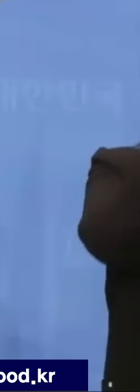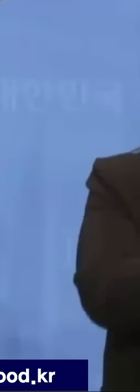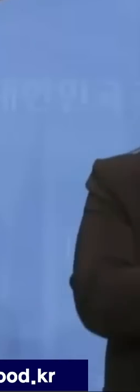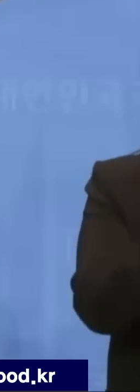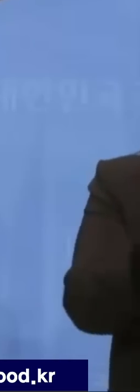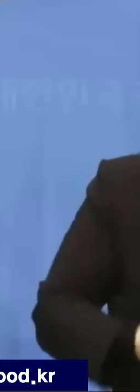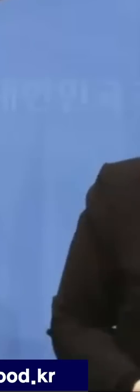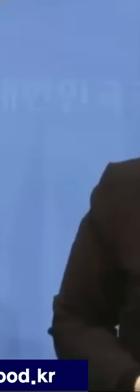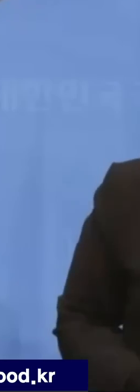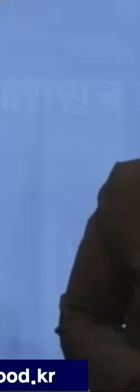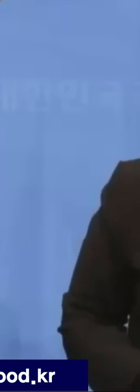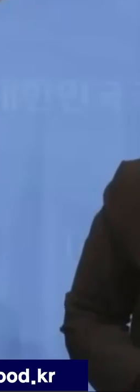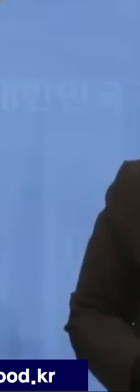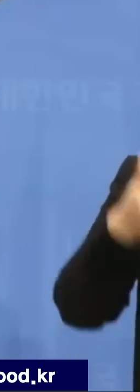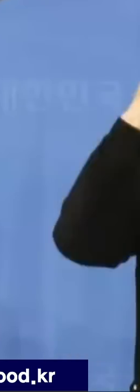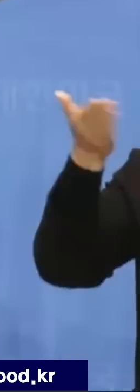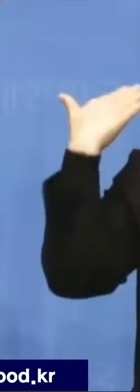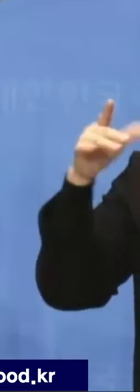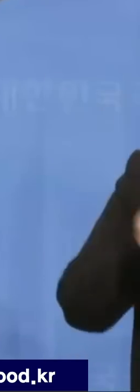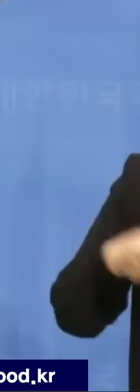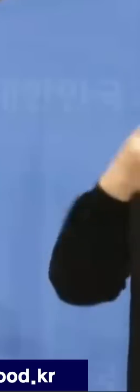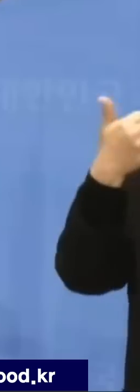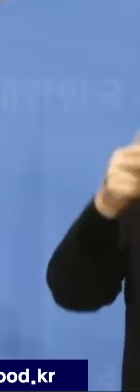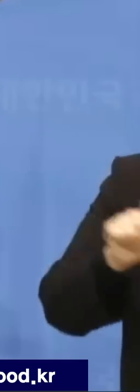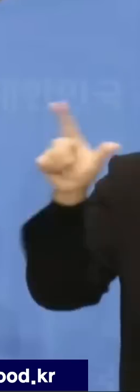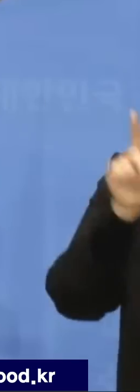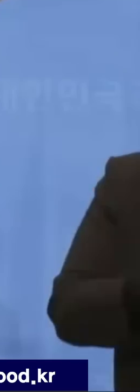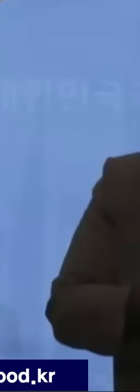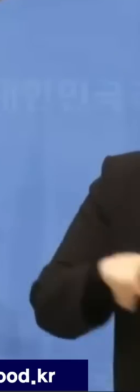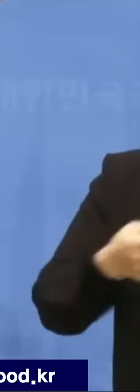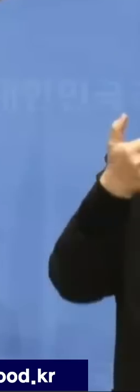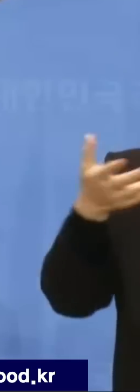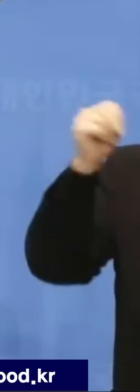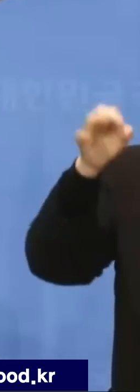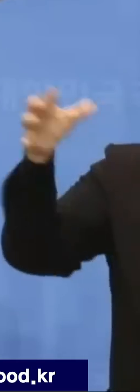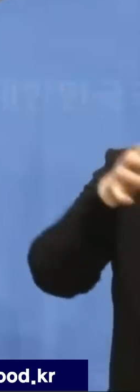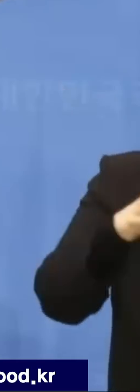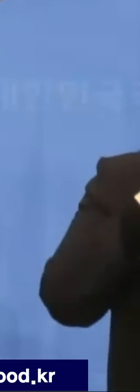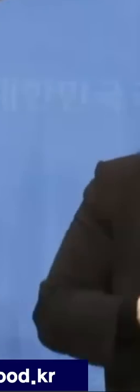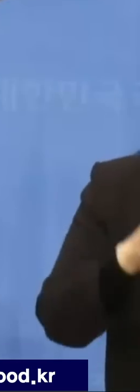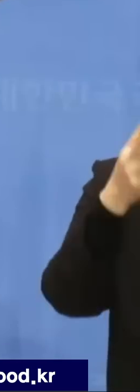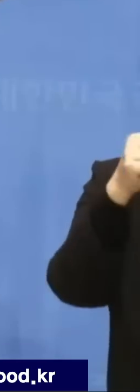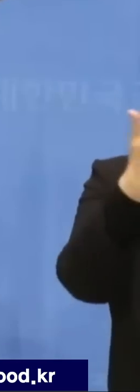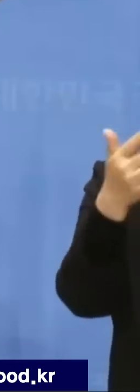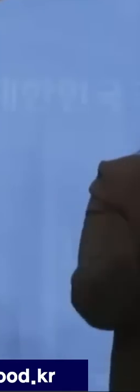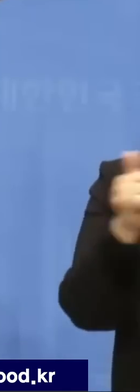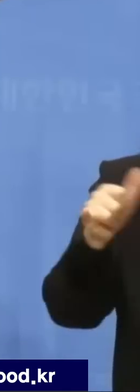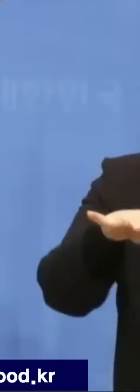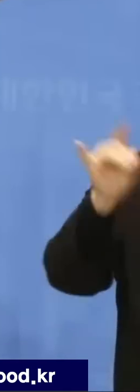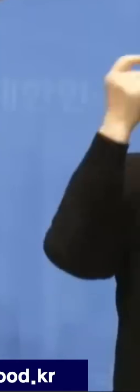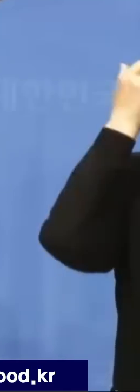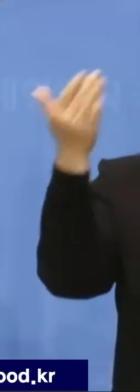물어봐야 합니다. 플란다스의 개를 통해서 150억 돈을 모금했던 3만 6천 명에게